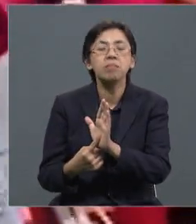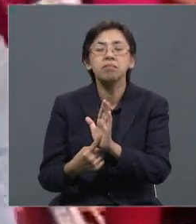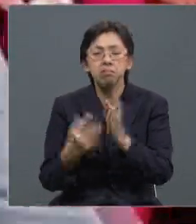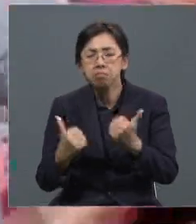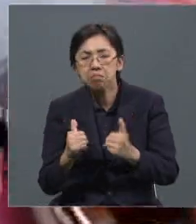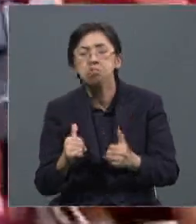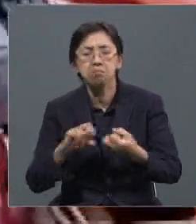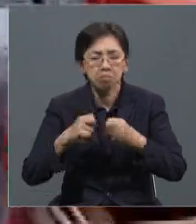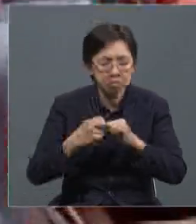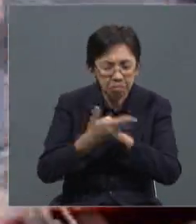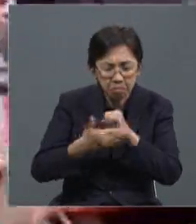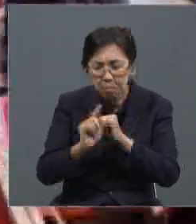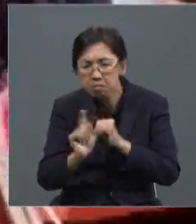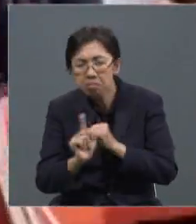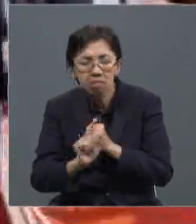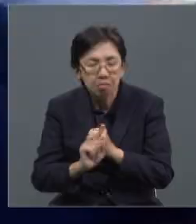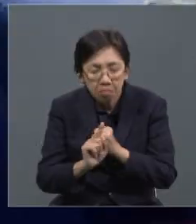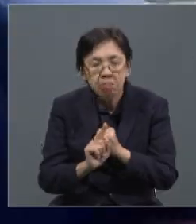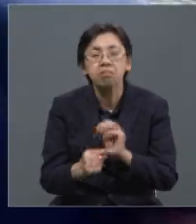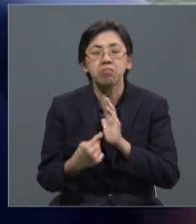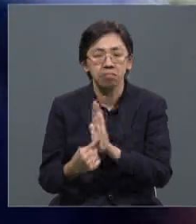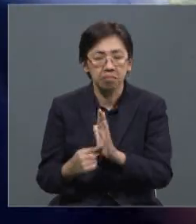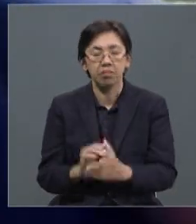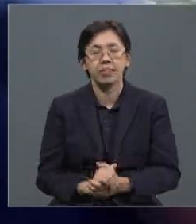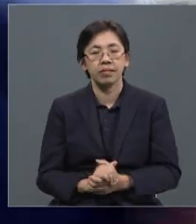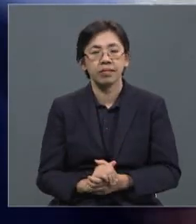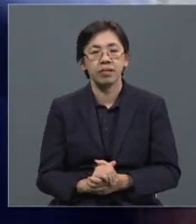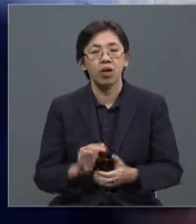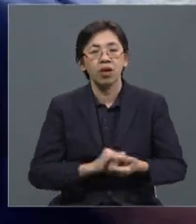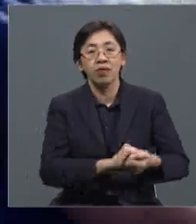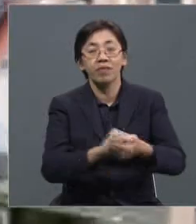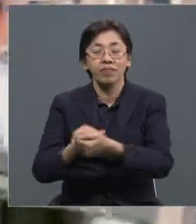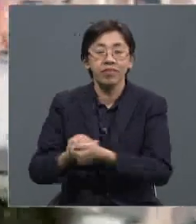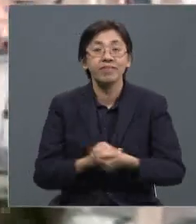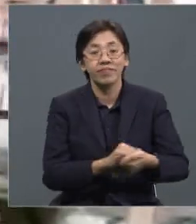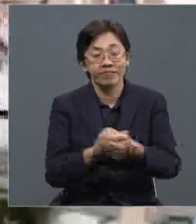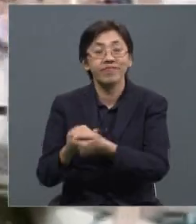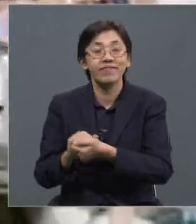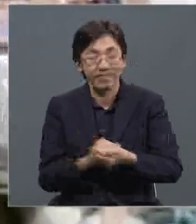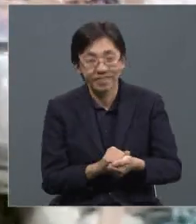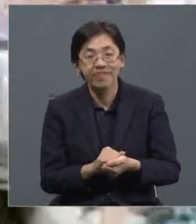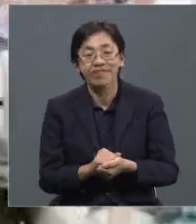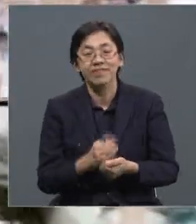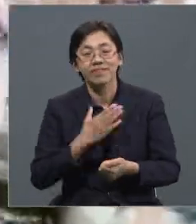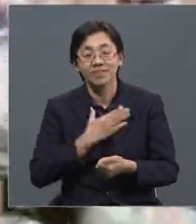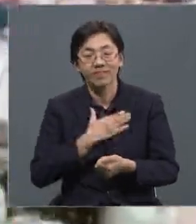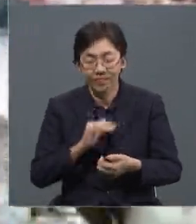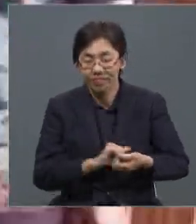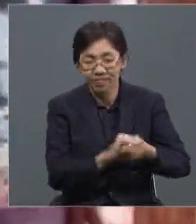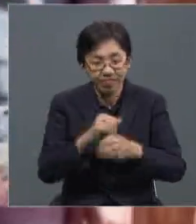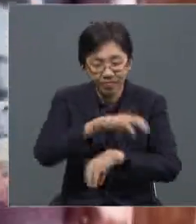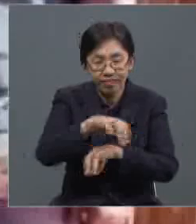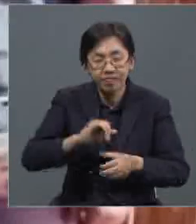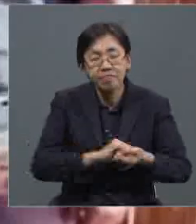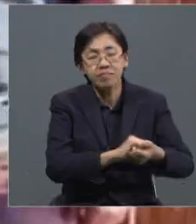ถานการณ์ปัญหายาเสพติดในพื้นที่สำหรับในส่วนของความร่วมมือที่อยู่ในพื้นที่ของเราเนี่ยเ